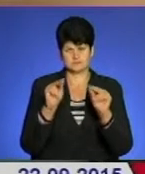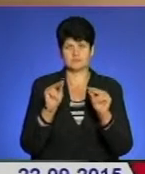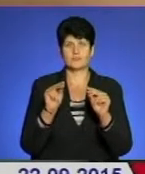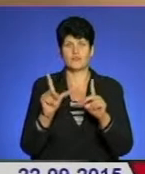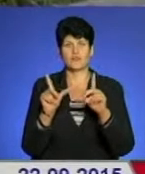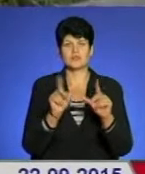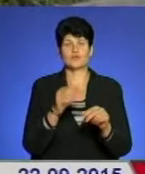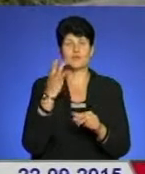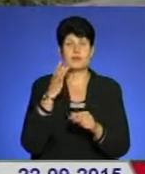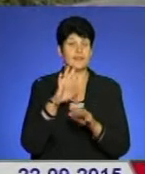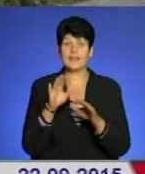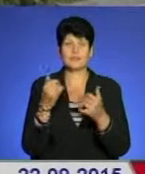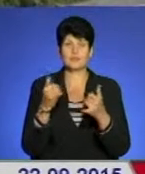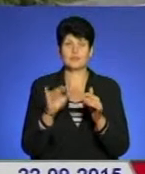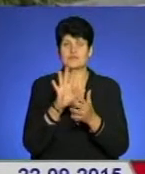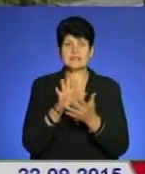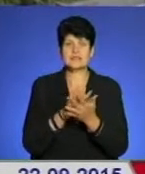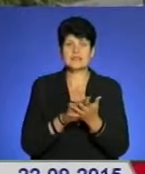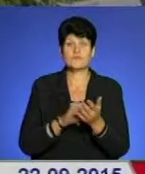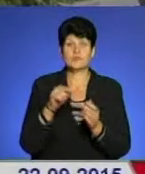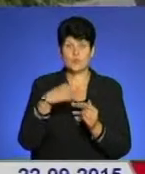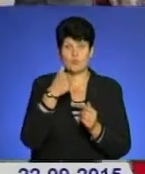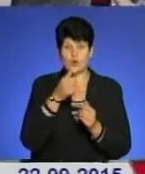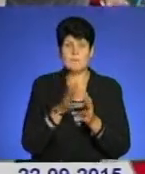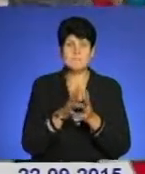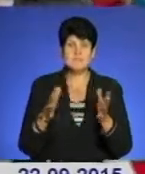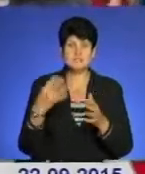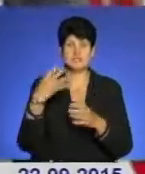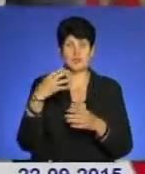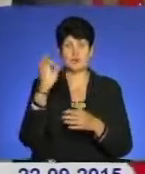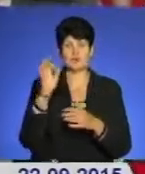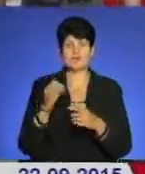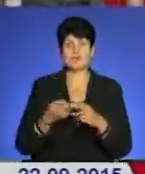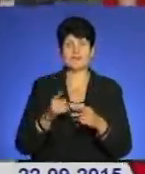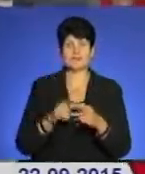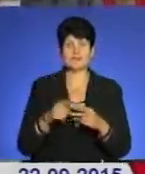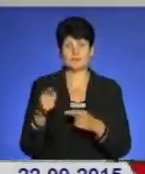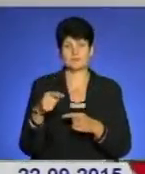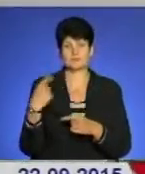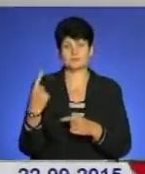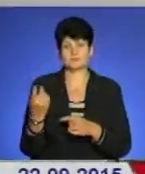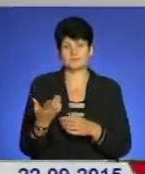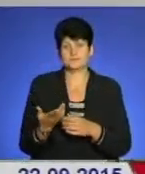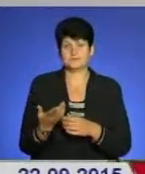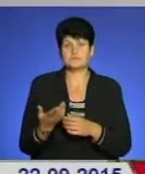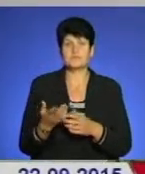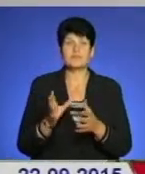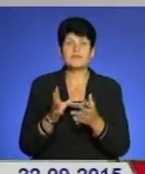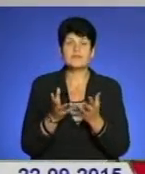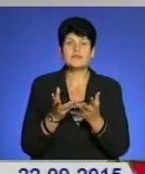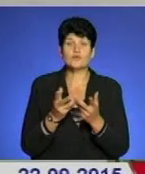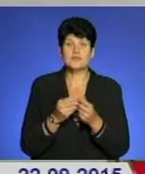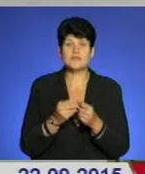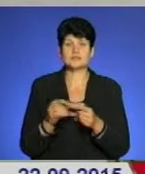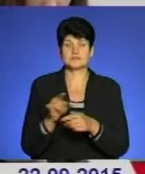Америки. І не дивно, бо серед усіх заявників цього року більше 40% – жителі Тернопільщини. Та навіть з урахуванням